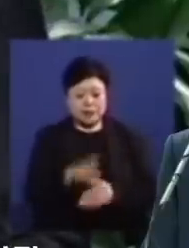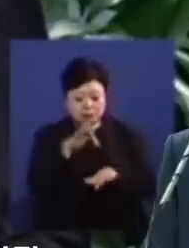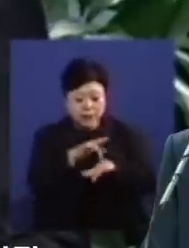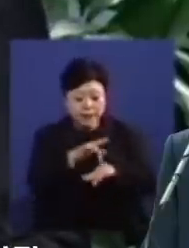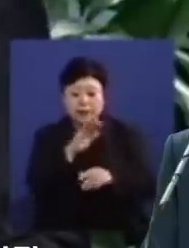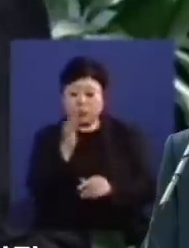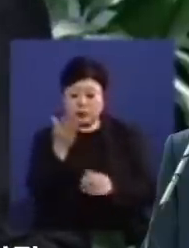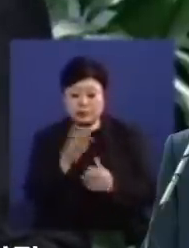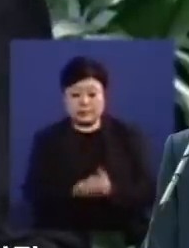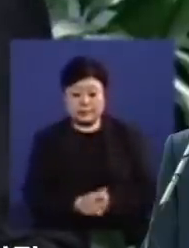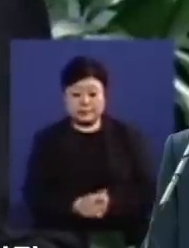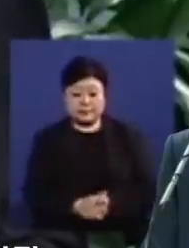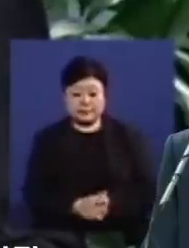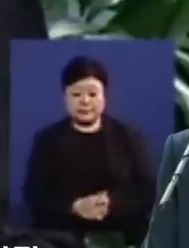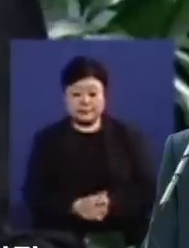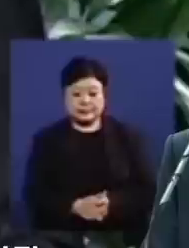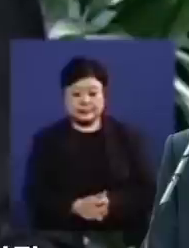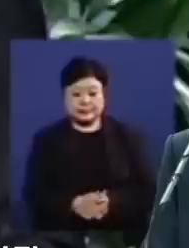됐습니다.